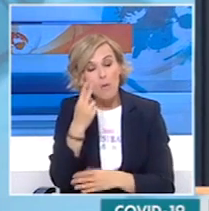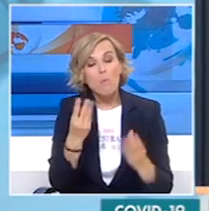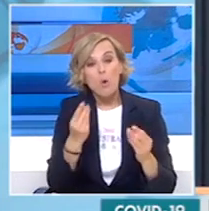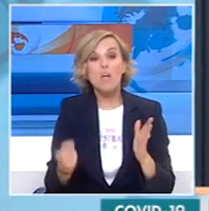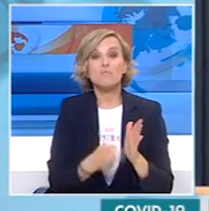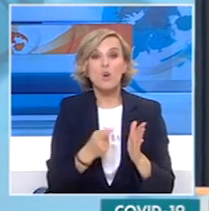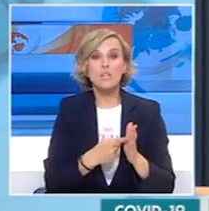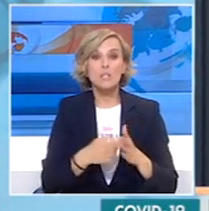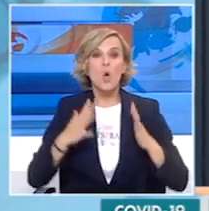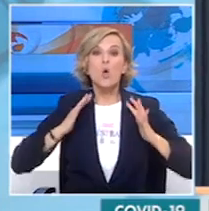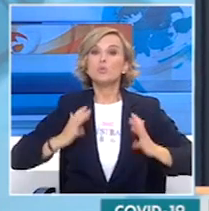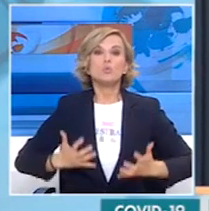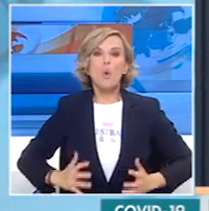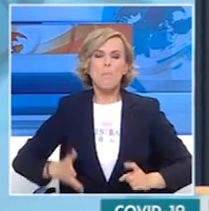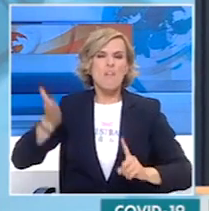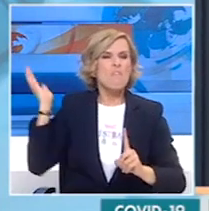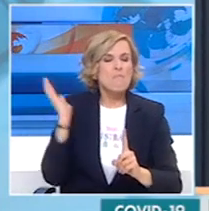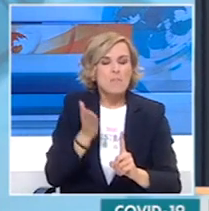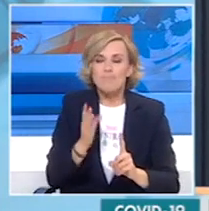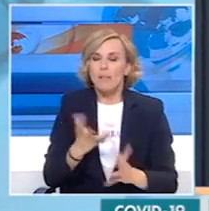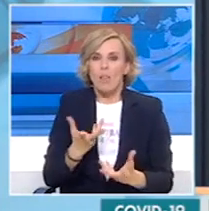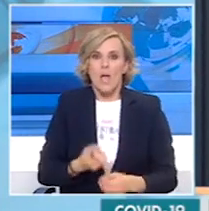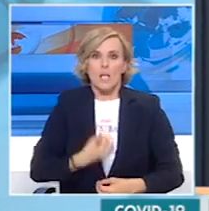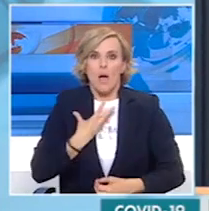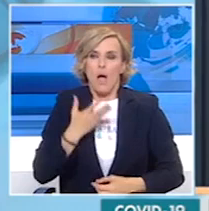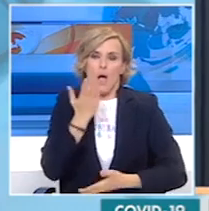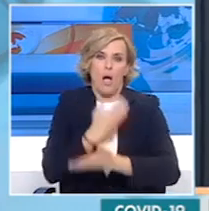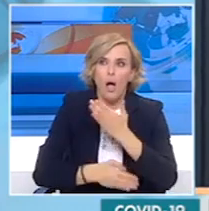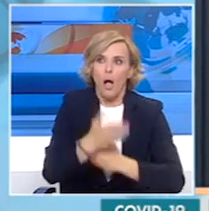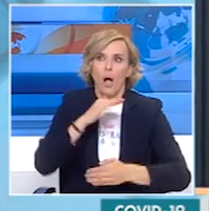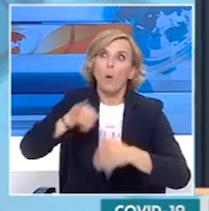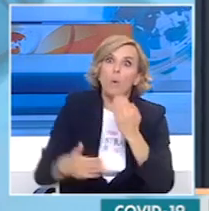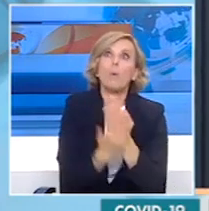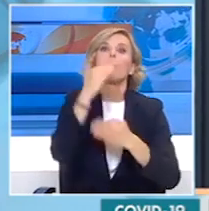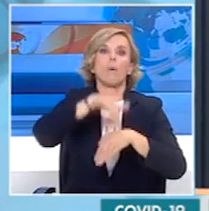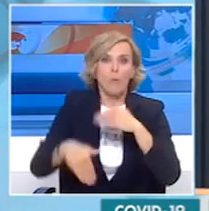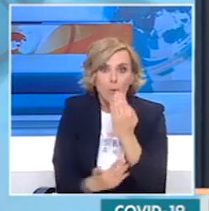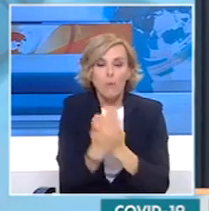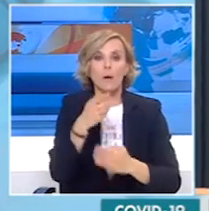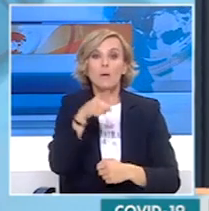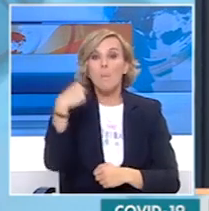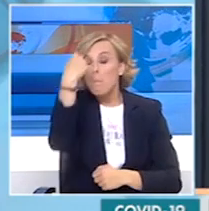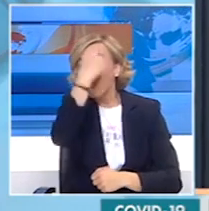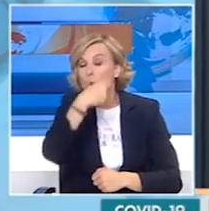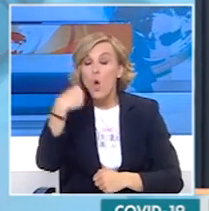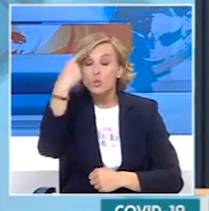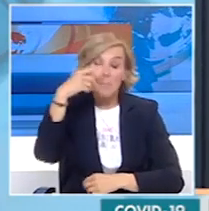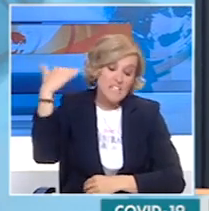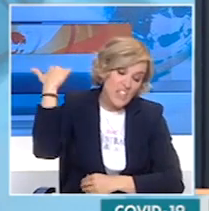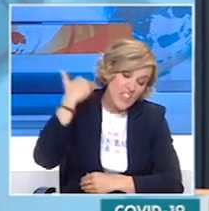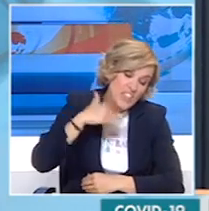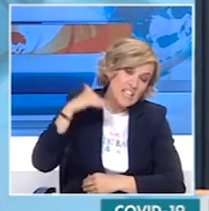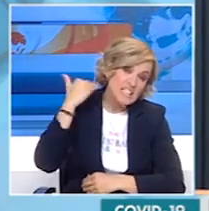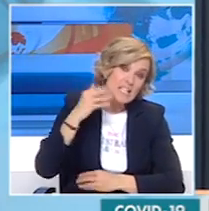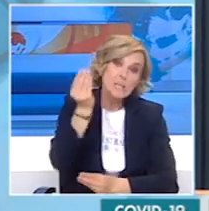περιπτώσεις, σωματική και ψυχολογική βία. Θέλω να αποδώσω φόρο τιμή σε αυτούς, γιατί με προσωπικές θυσίες υπερβάλλουν αυτούς